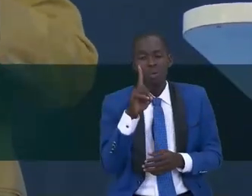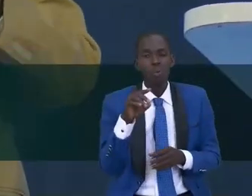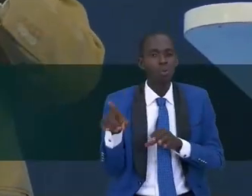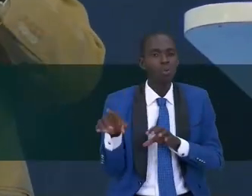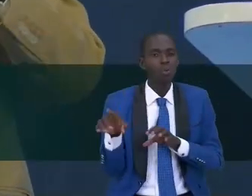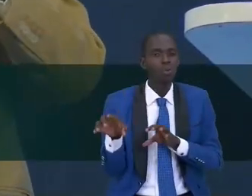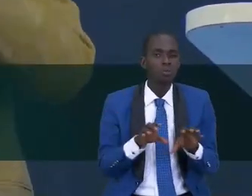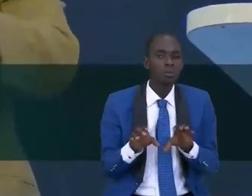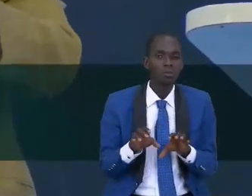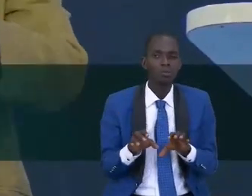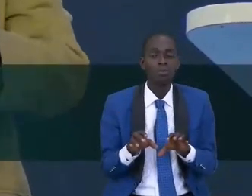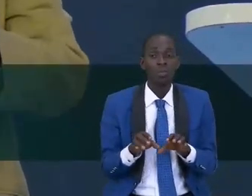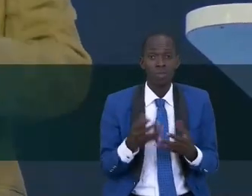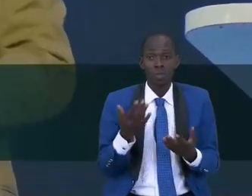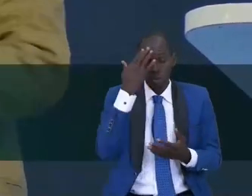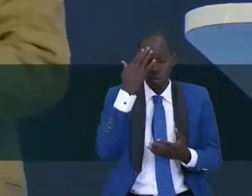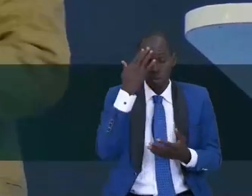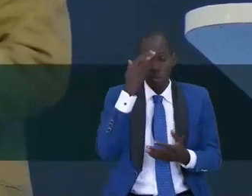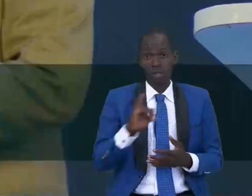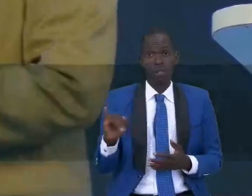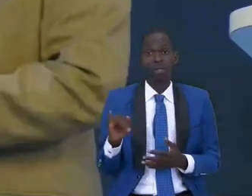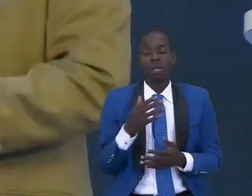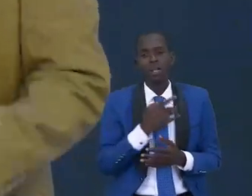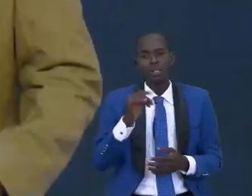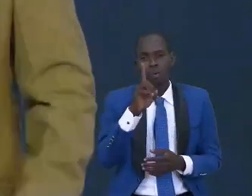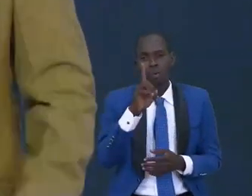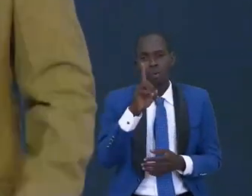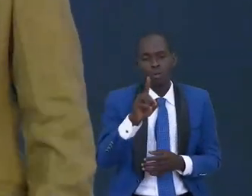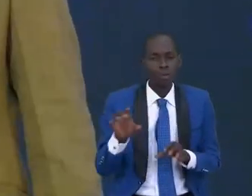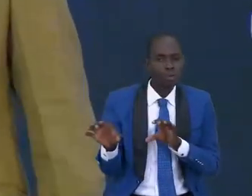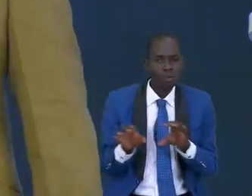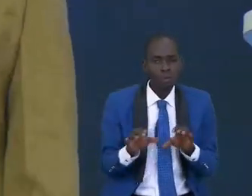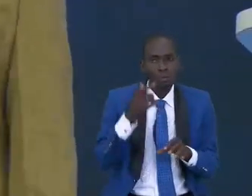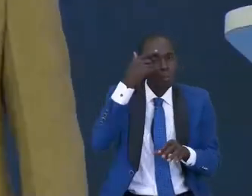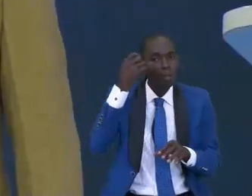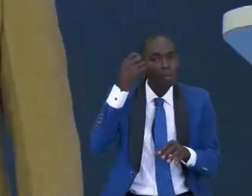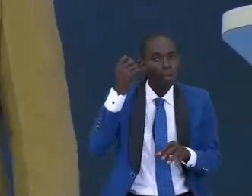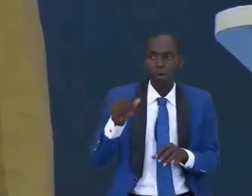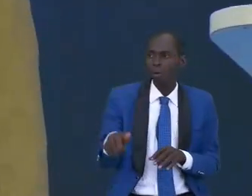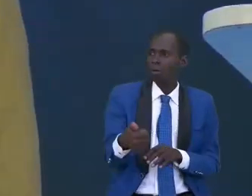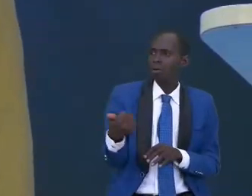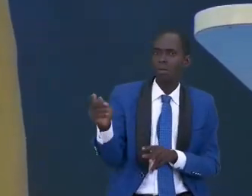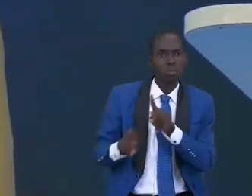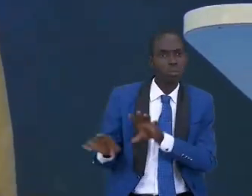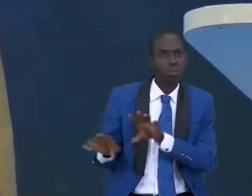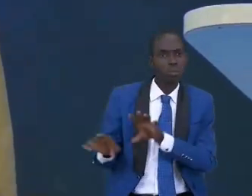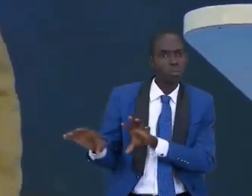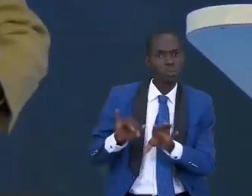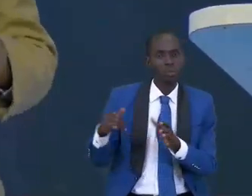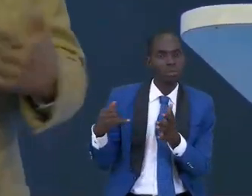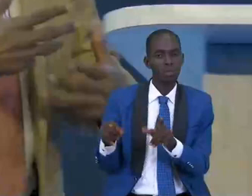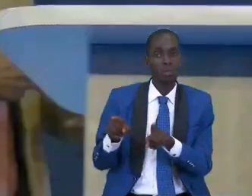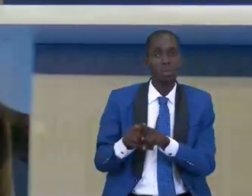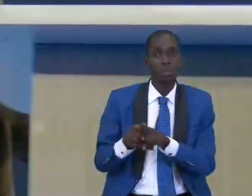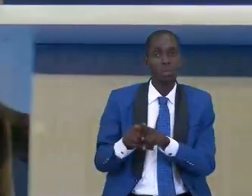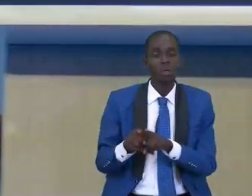l'autre que tu as commis délibérément, le péché commis parce que tout le monde le fait,